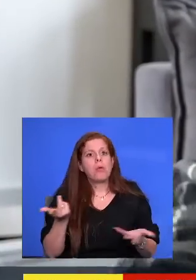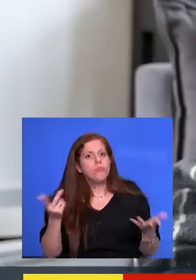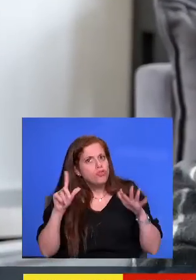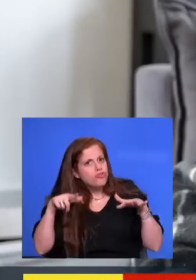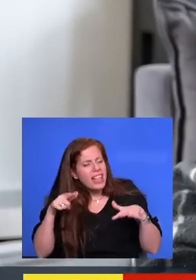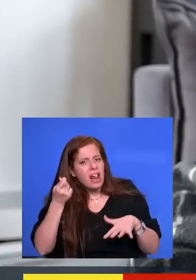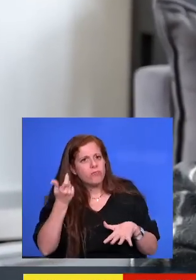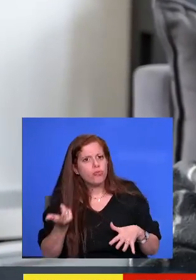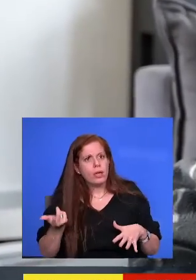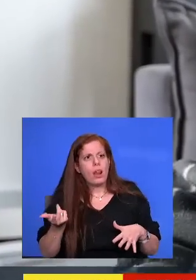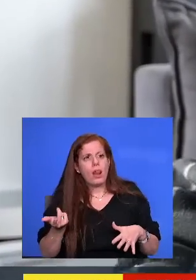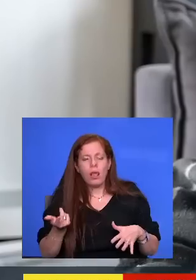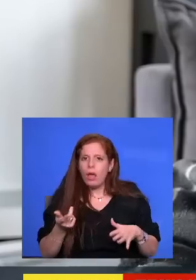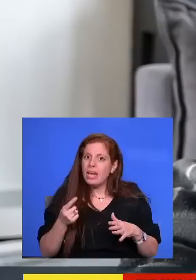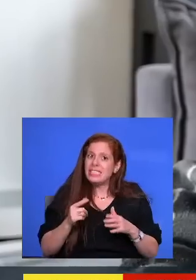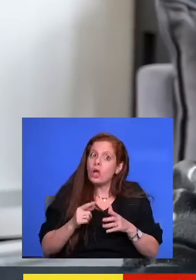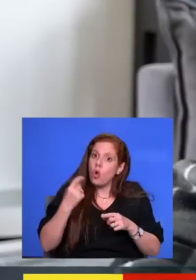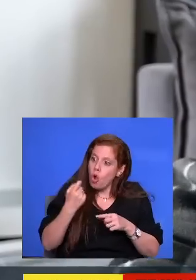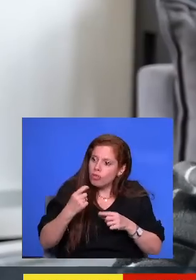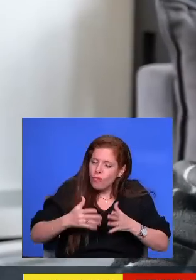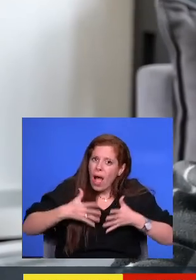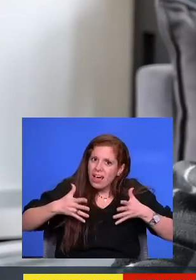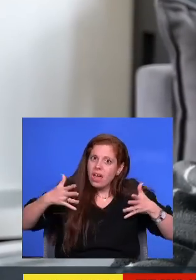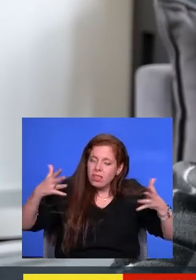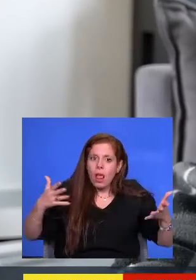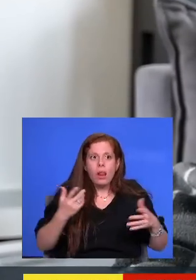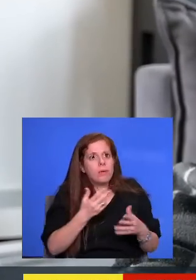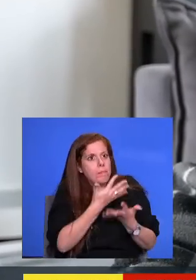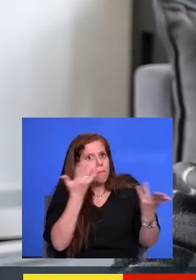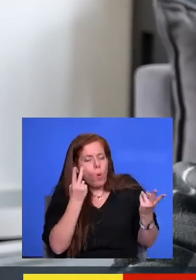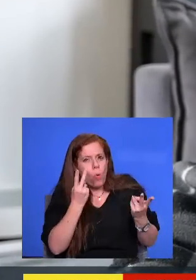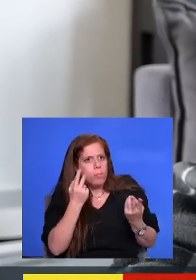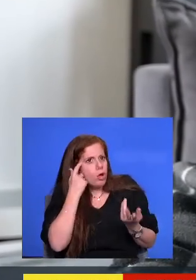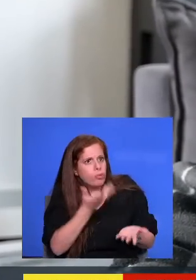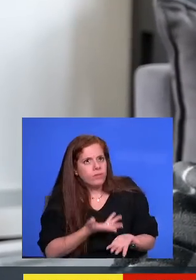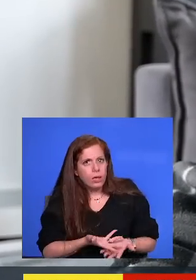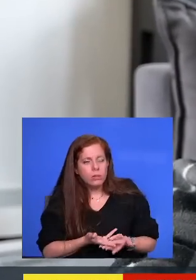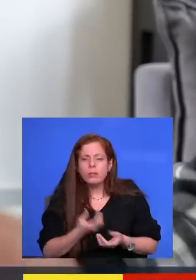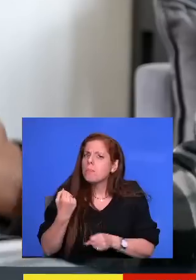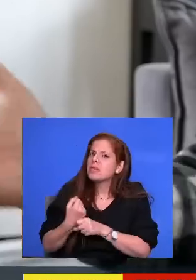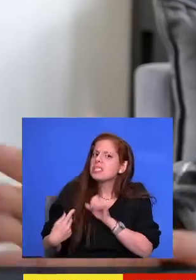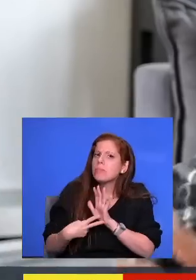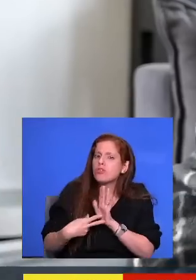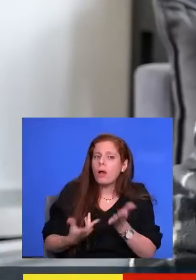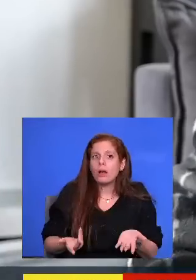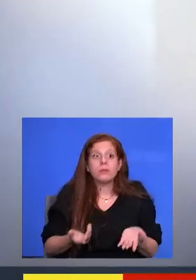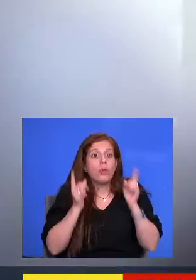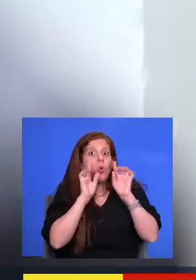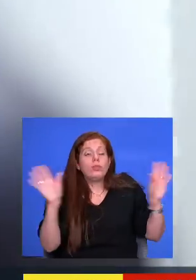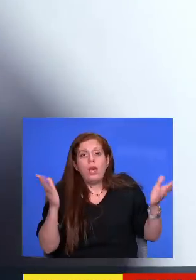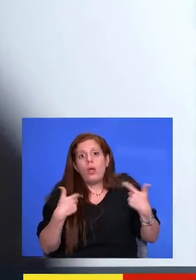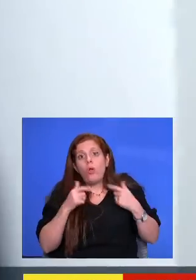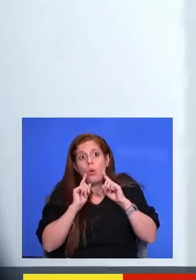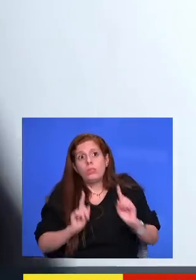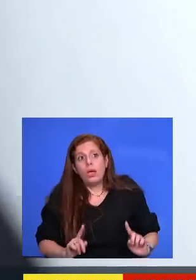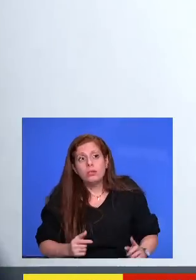7,000 שקל. אז זה גדל כל שבוע? בוודאי, כן. כל חודש? כן, בוודאי, מה חשבת? מה תעשה עם חשמל בסוף? אין לי מושג, לא יודע.